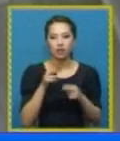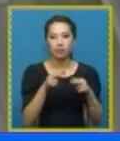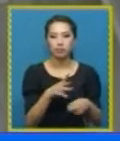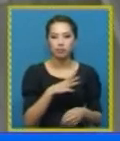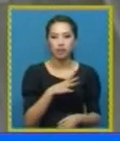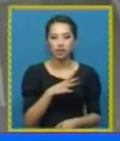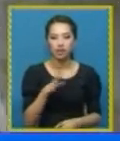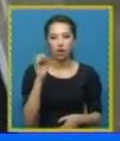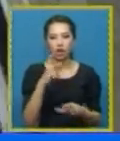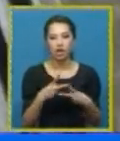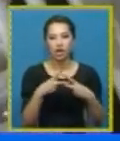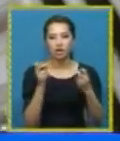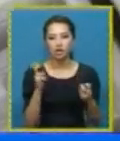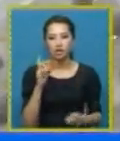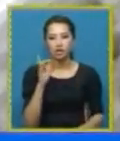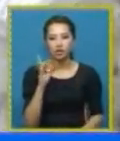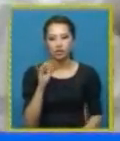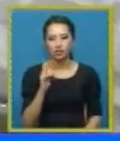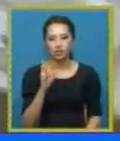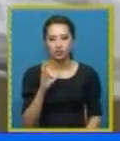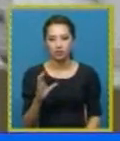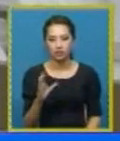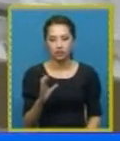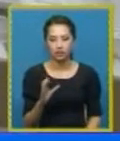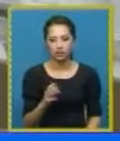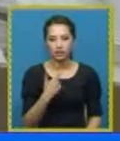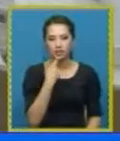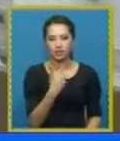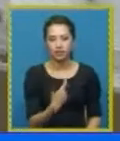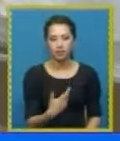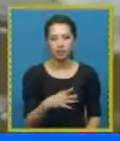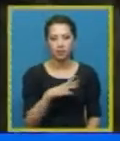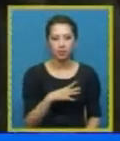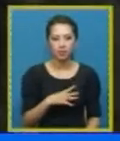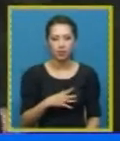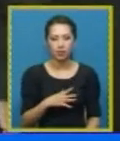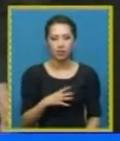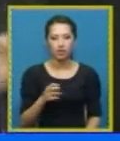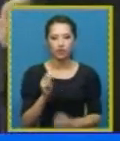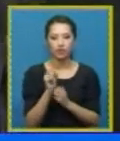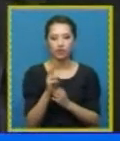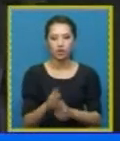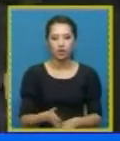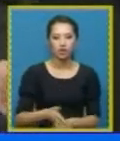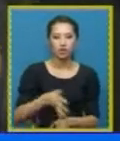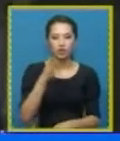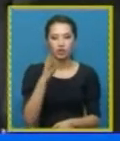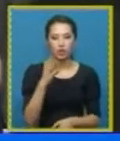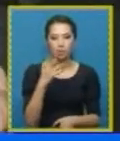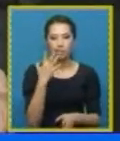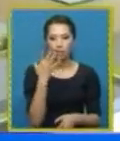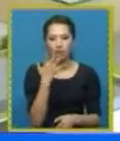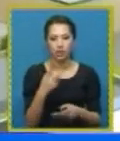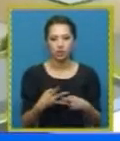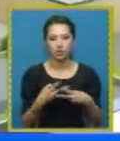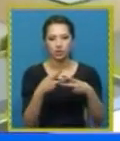заңды. Оңтүстікке жасаған кезекті сапары кезінде президент облыс орталығындағы 12 қабаттан тұратын 5 жұлдызды ірексіз қонақ